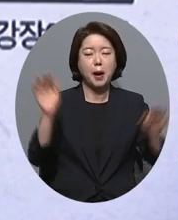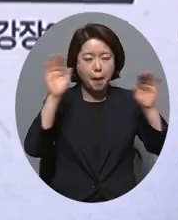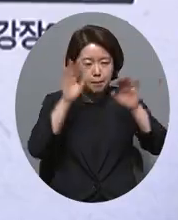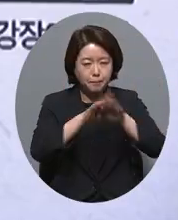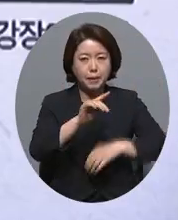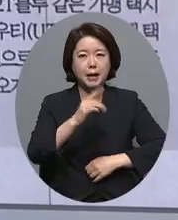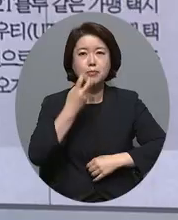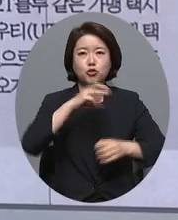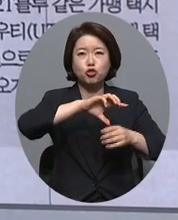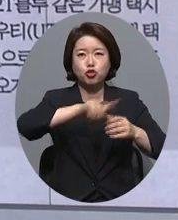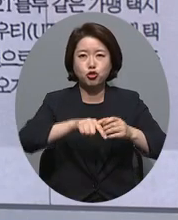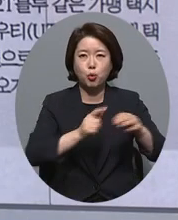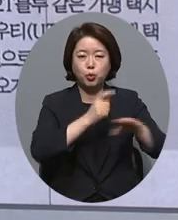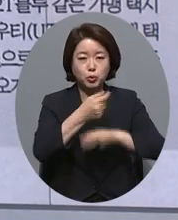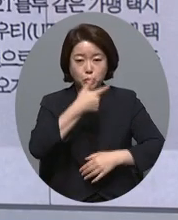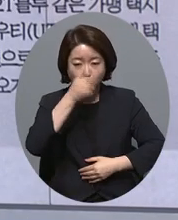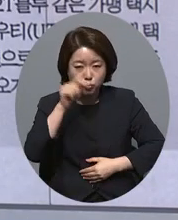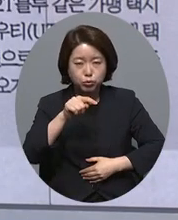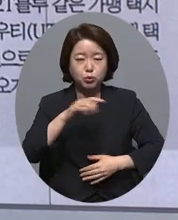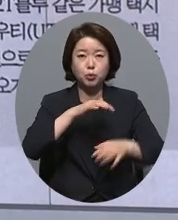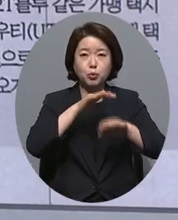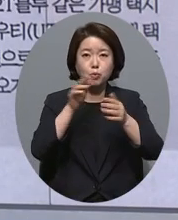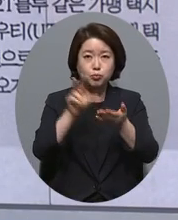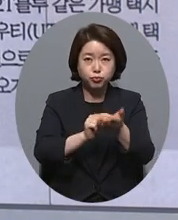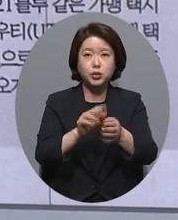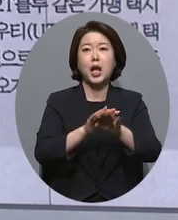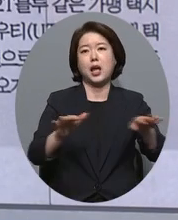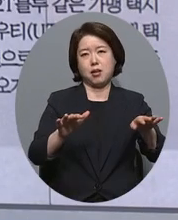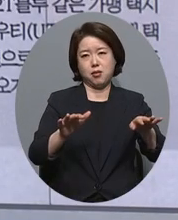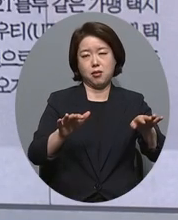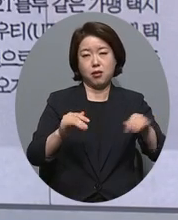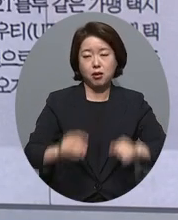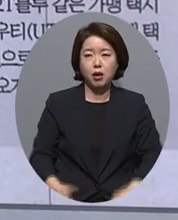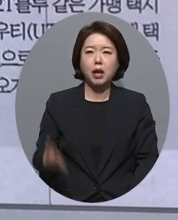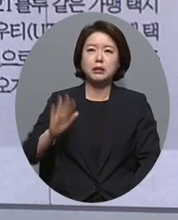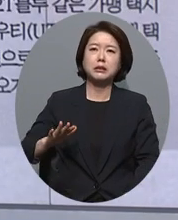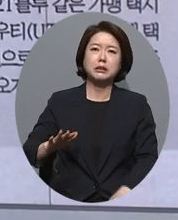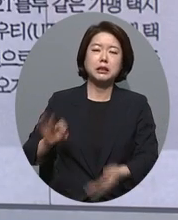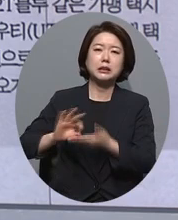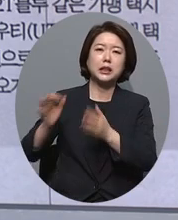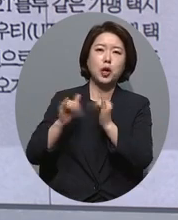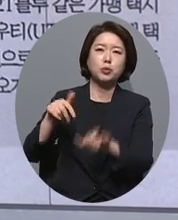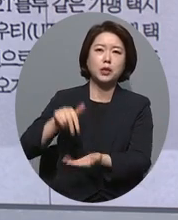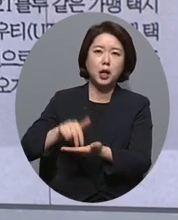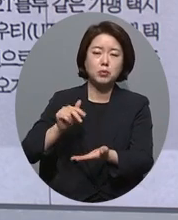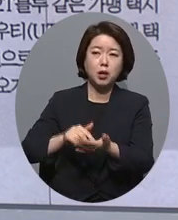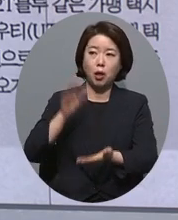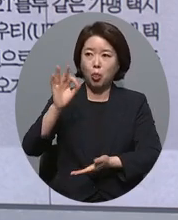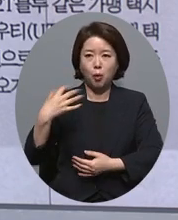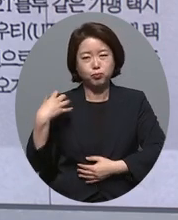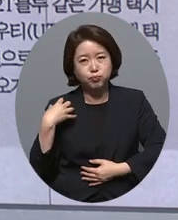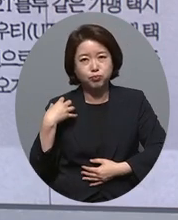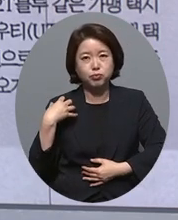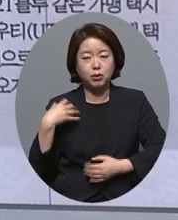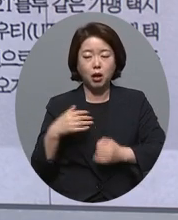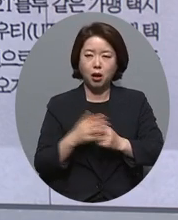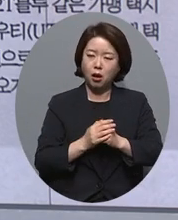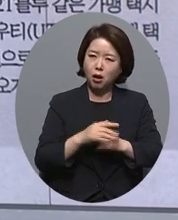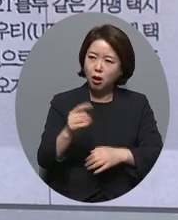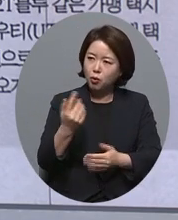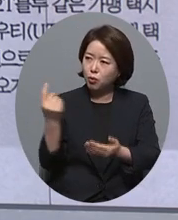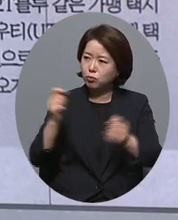잡겠다는 계획인데 승객 입장에서는 일단 부담이 커졌습니다 또 택시대란을 잡을 수 있는 해법이 될 수 있을지도